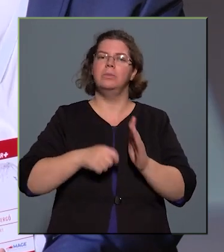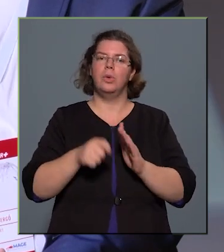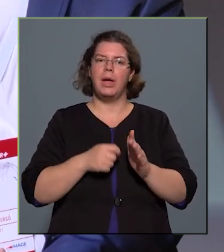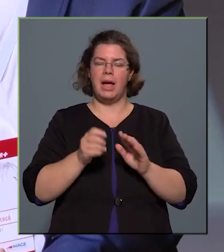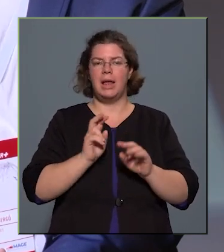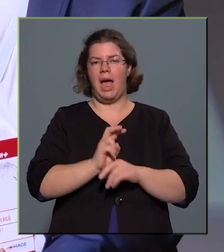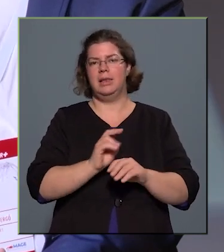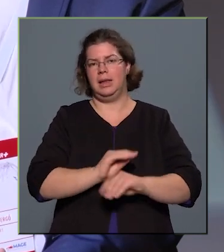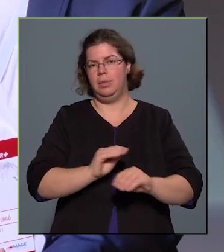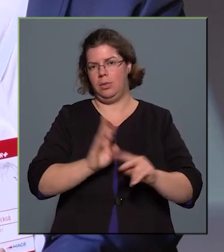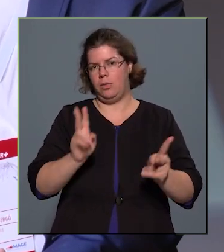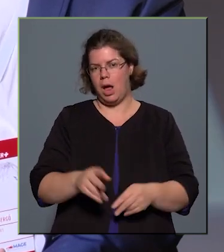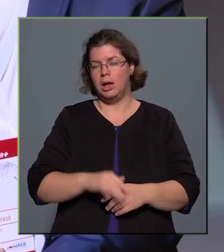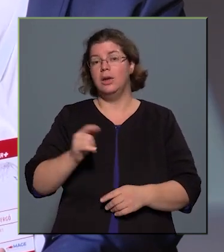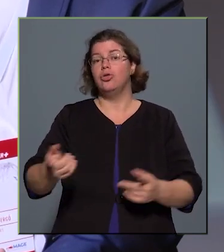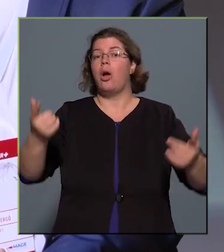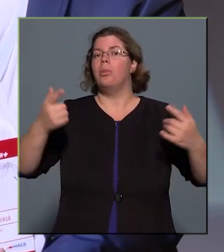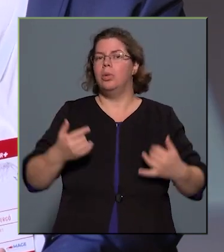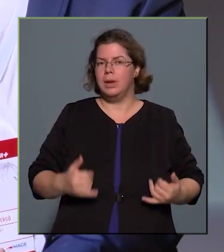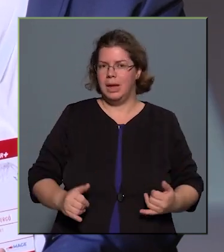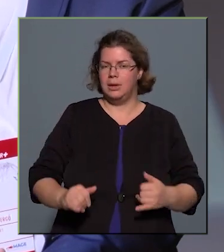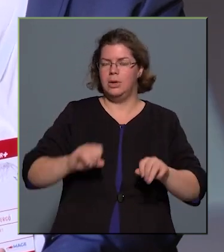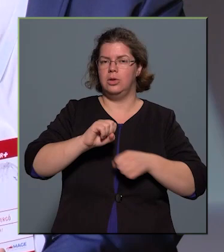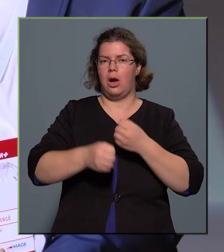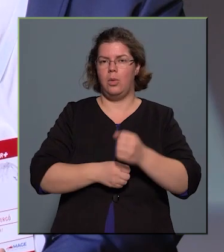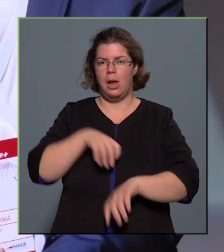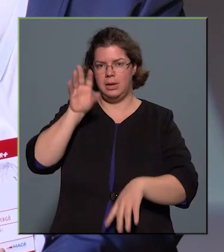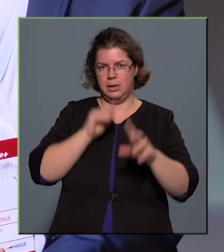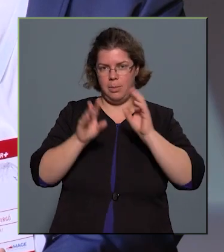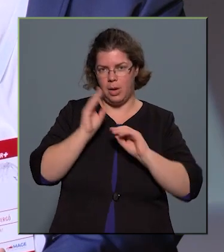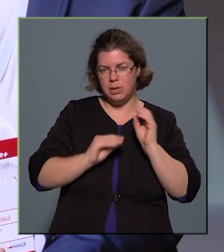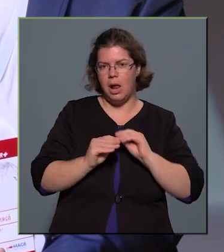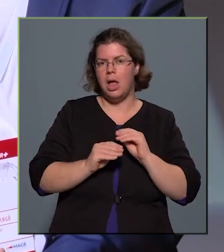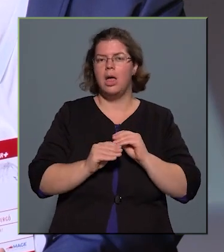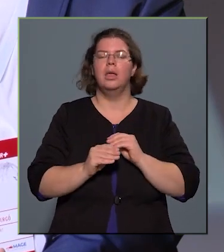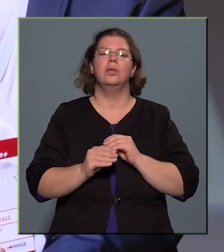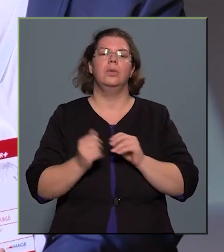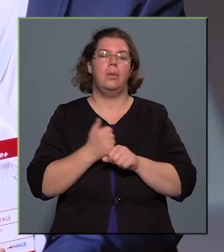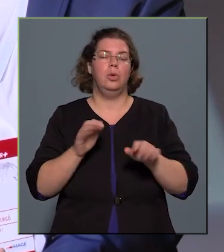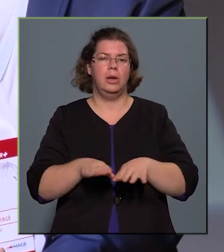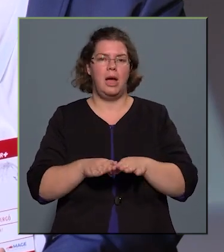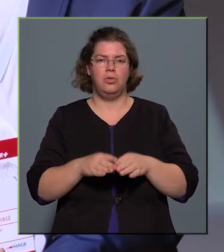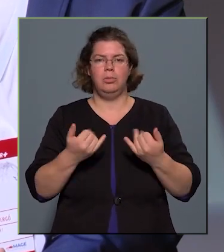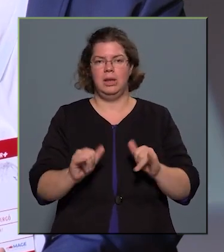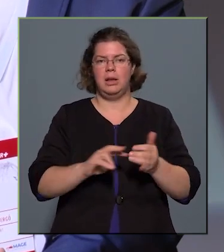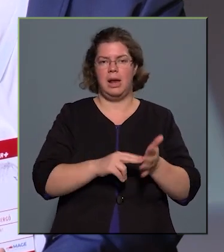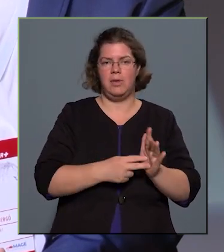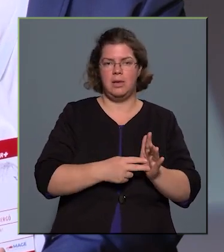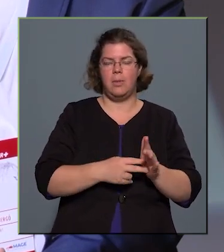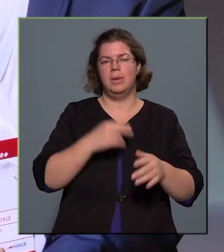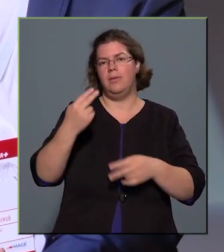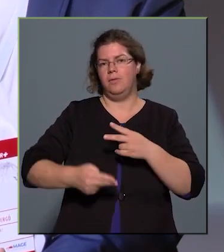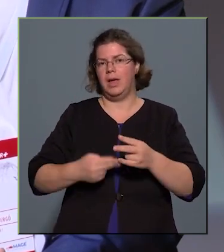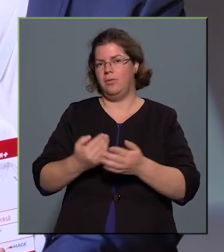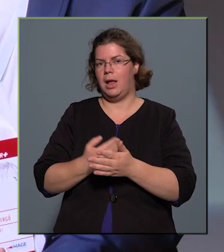képzünk valakit, és akkor abból kiindulva, ugye gyakorlati tapasztalat is szerezett a munkatárs, mind a tervező, mind a